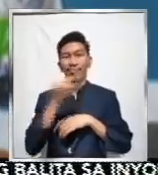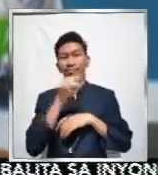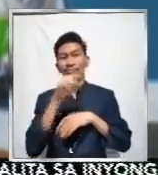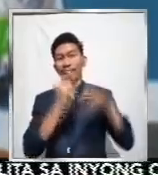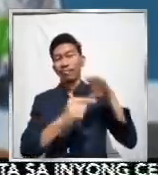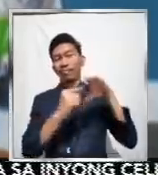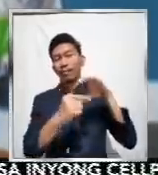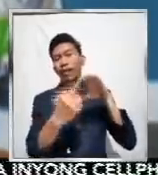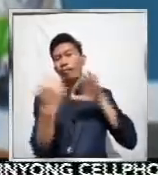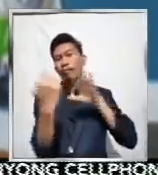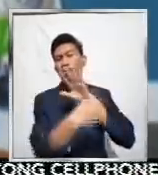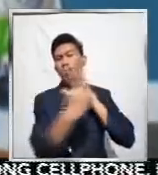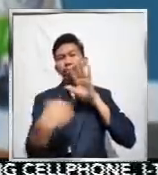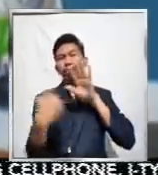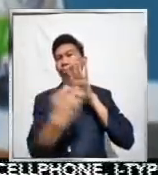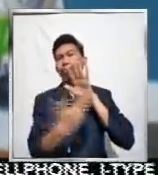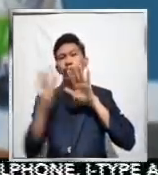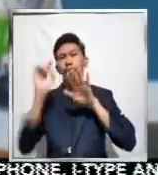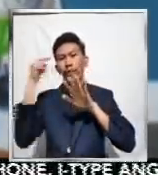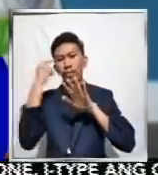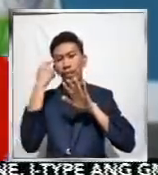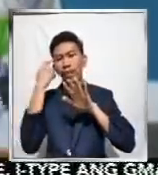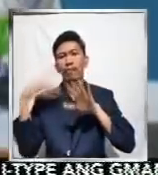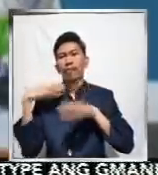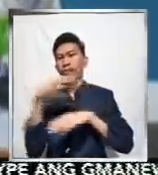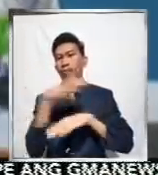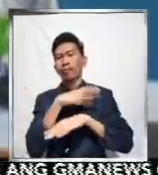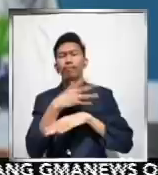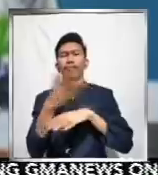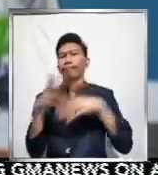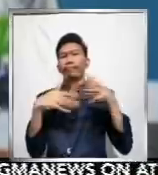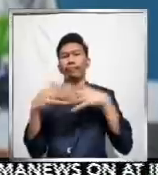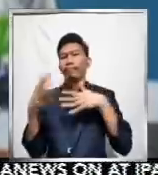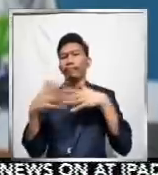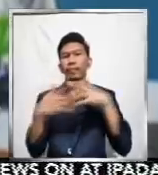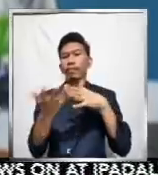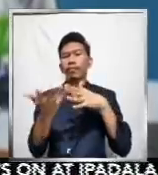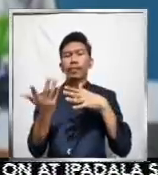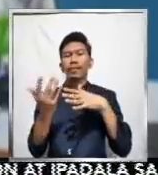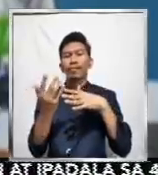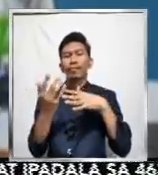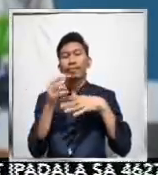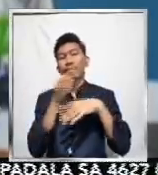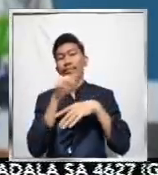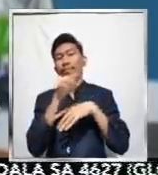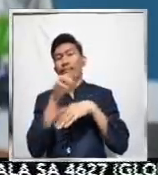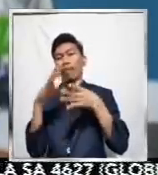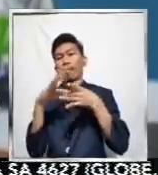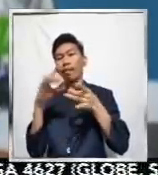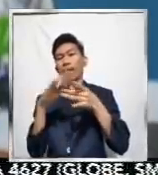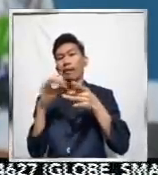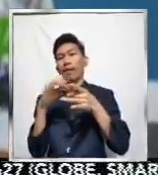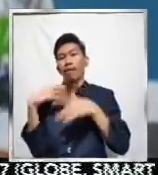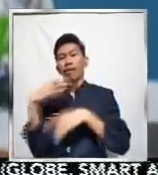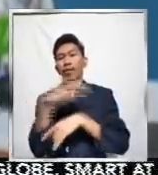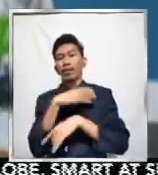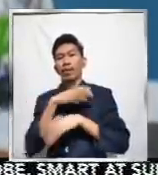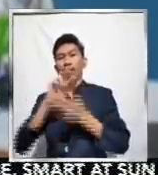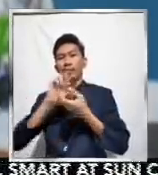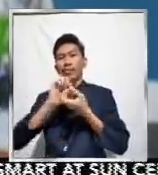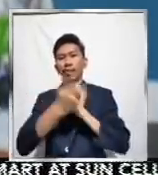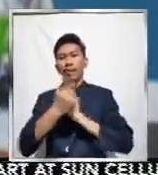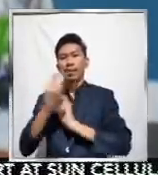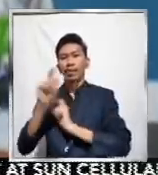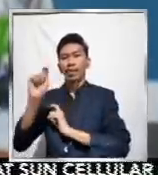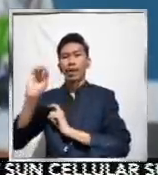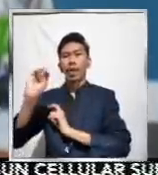ang kongreso, kung sino man. Ang tabag nyo nga sa congressman, di ba ho? Ms. Jing, di ba